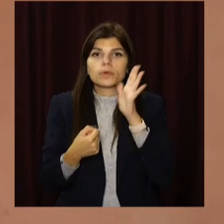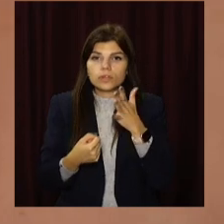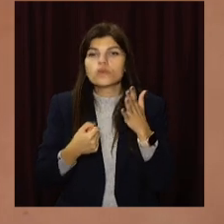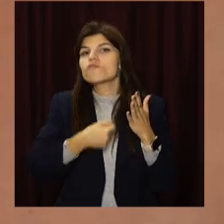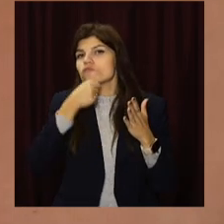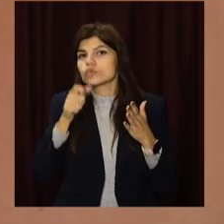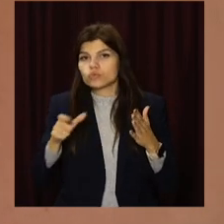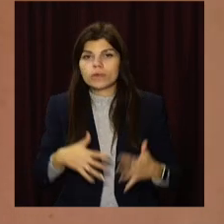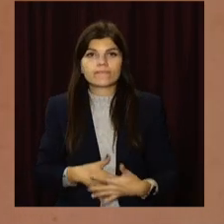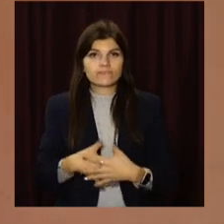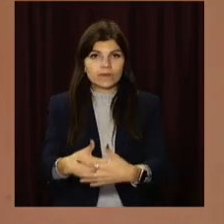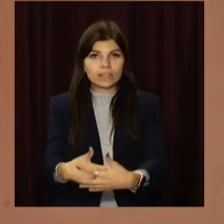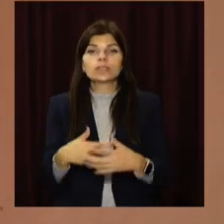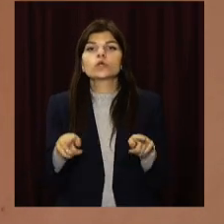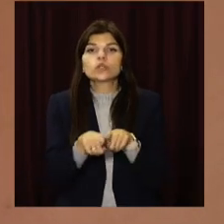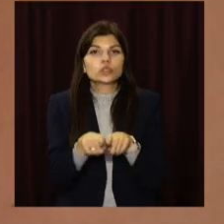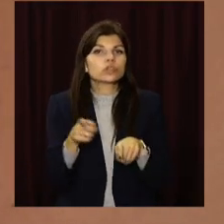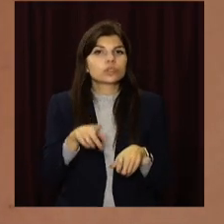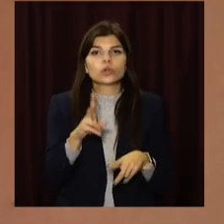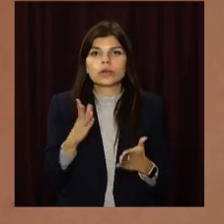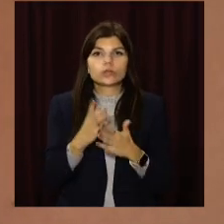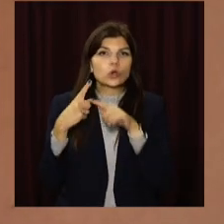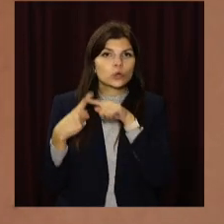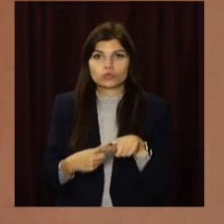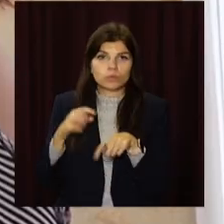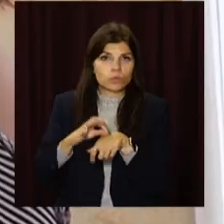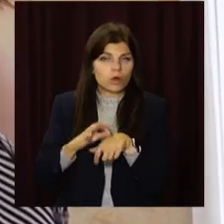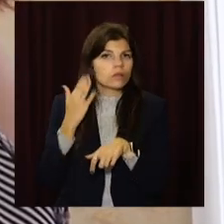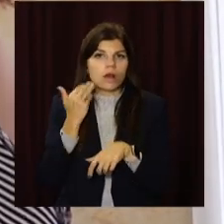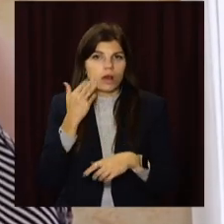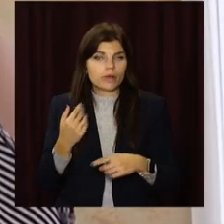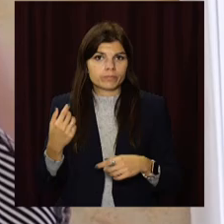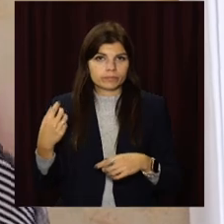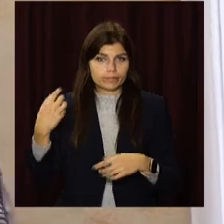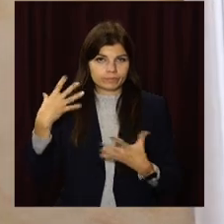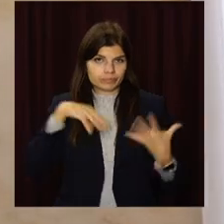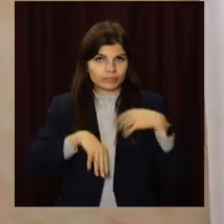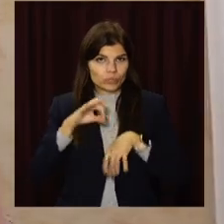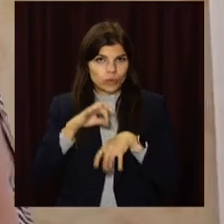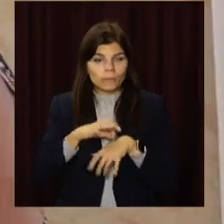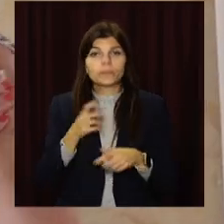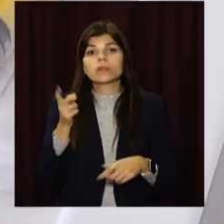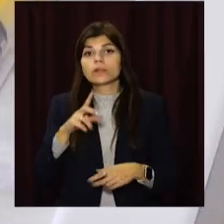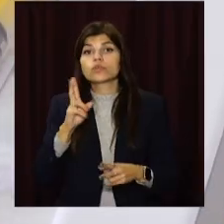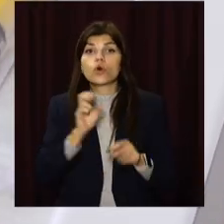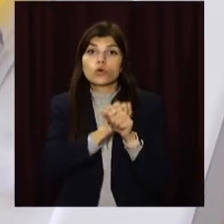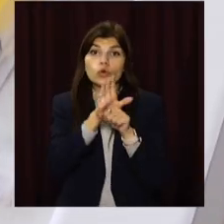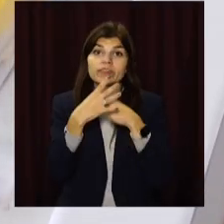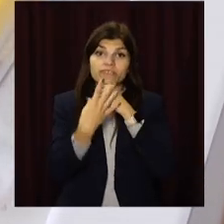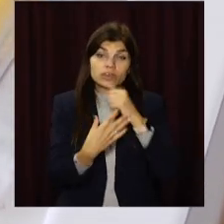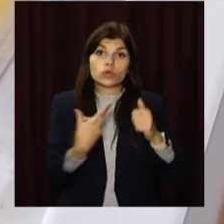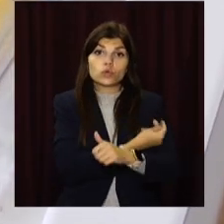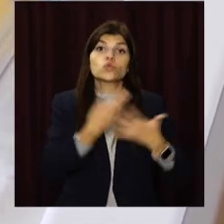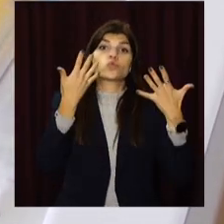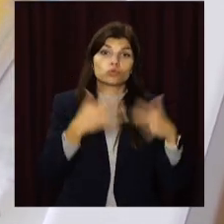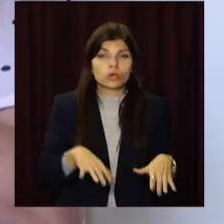літнім людям, вагітним, а також тим, хто має хронічні захворювання. Можуть щепитися і ті, хто вакцинувався від COVID-19,